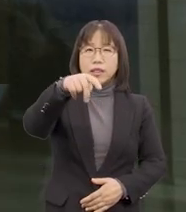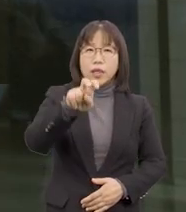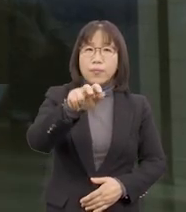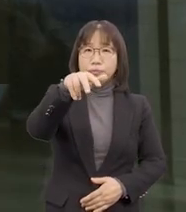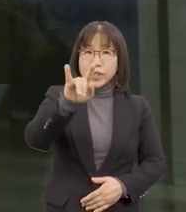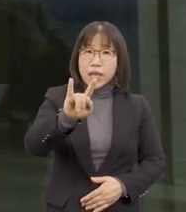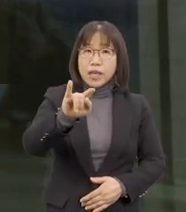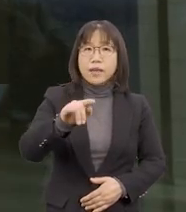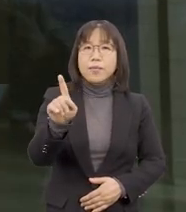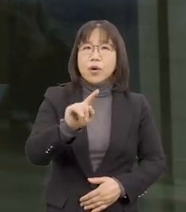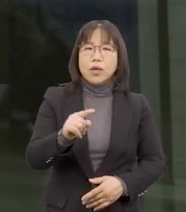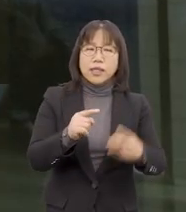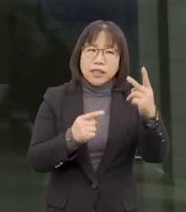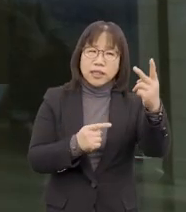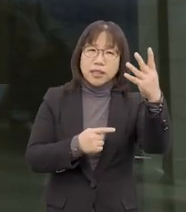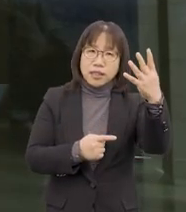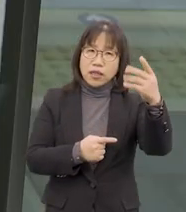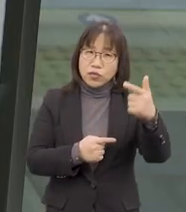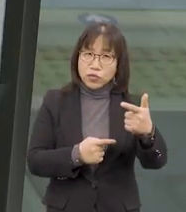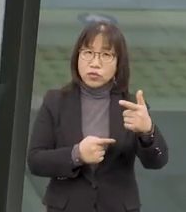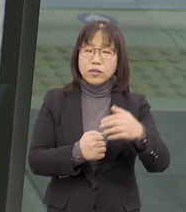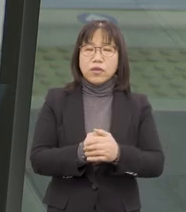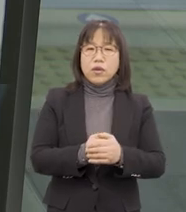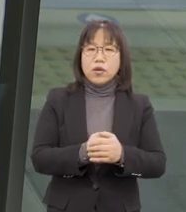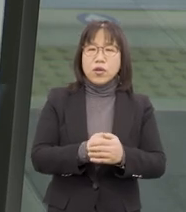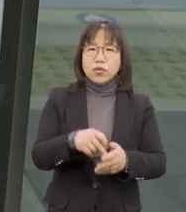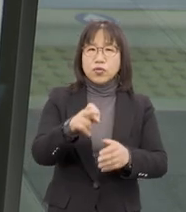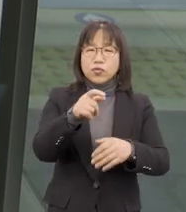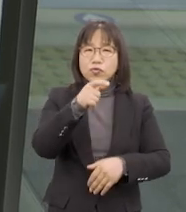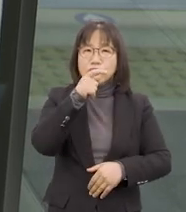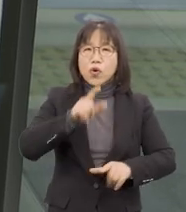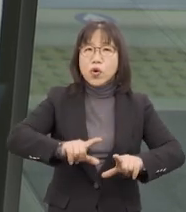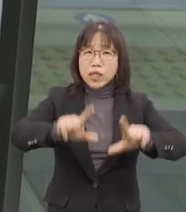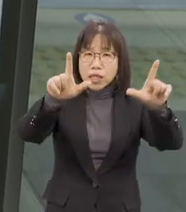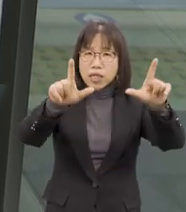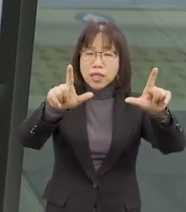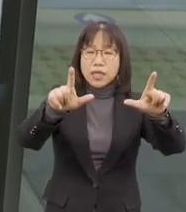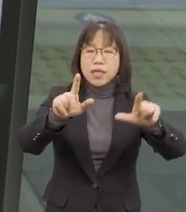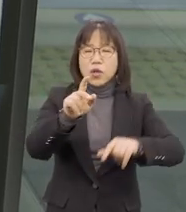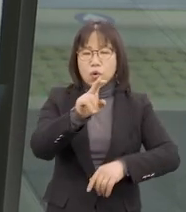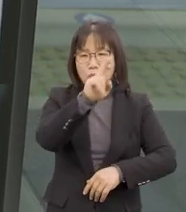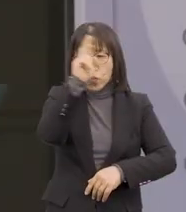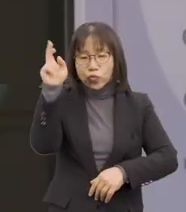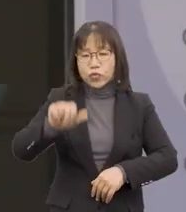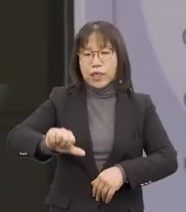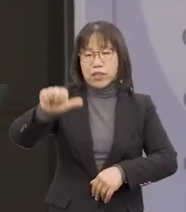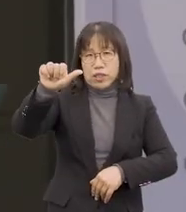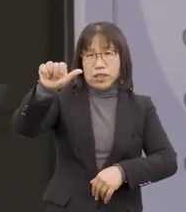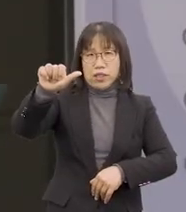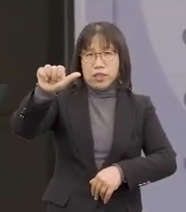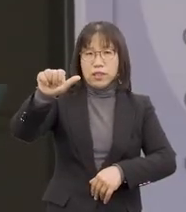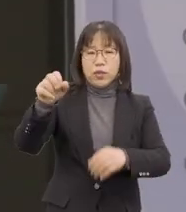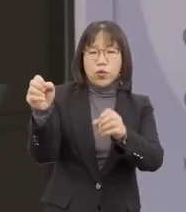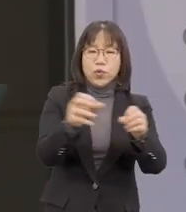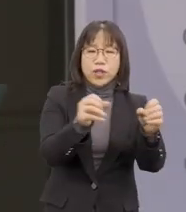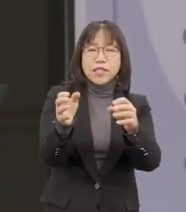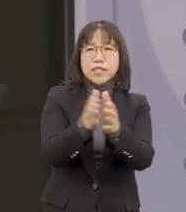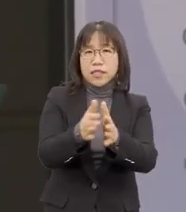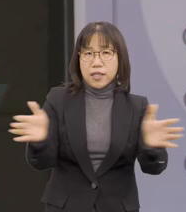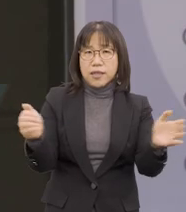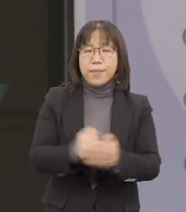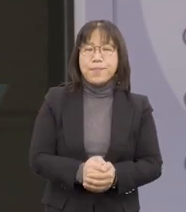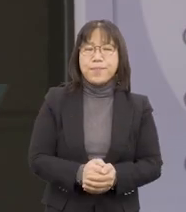먼저 겸재 정선 미술관에서는 짝수 달 마지막 주 시우 일 오후 5시 작가 토크 콘서트를 개최합니다